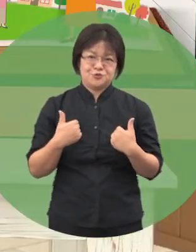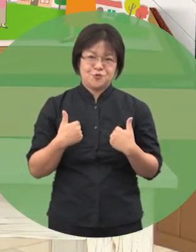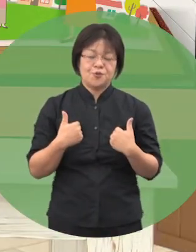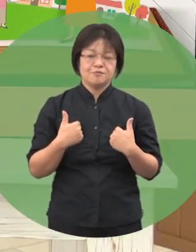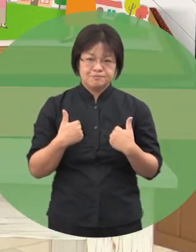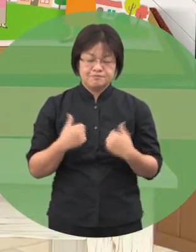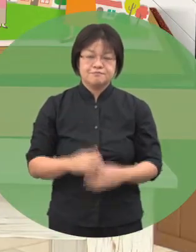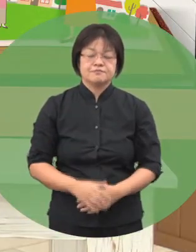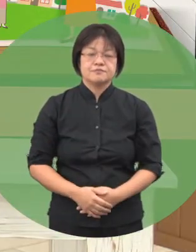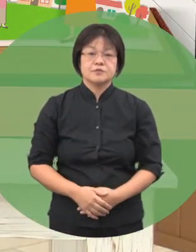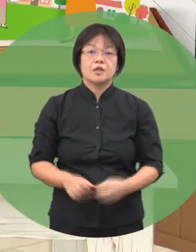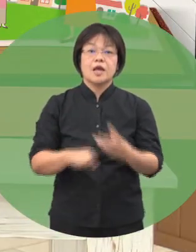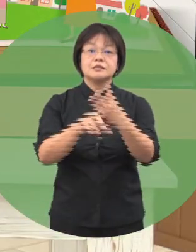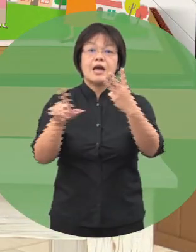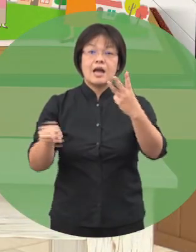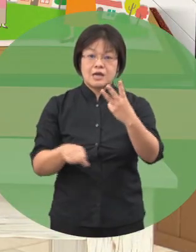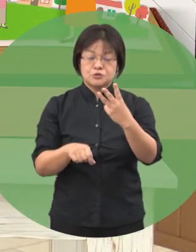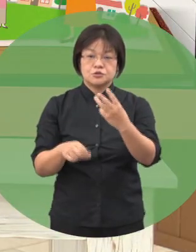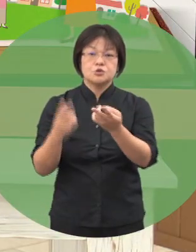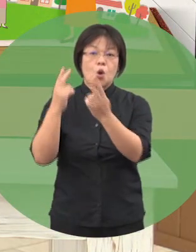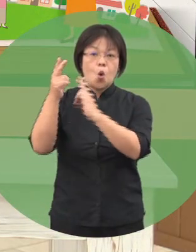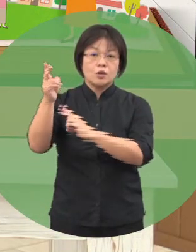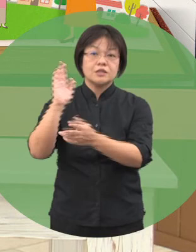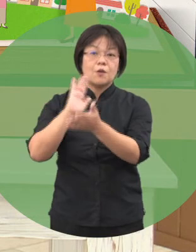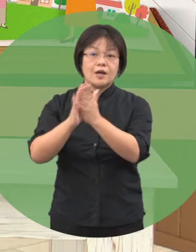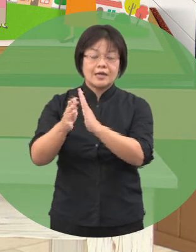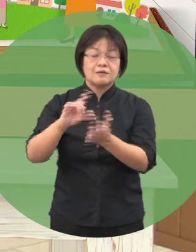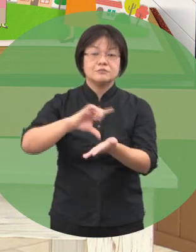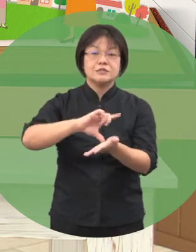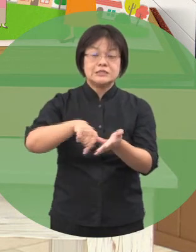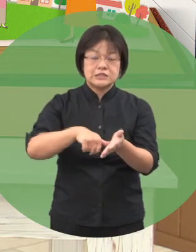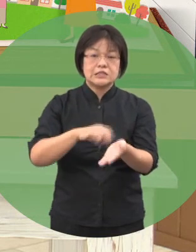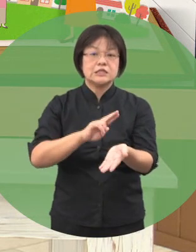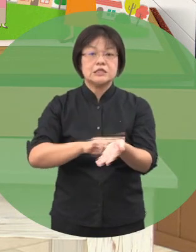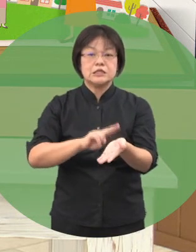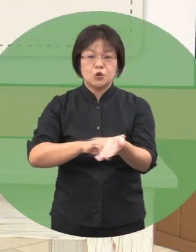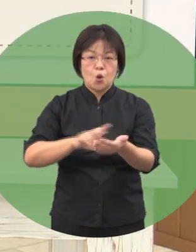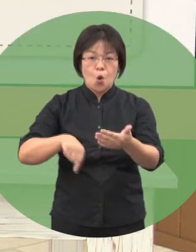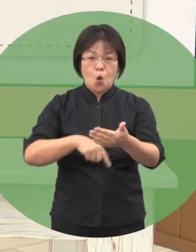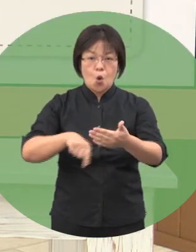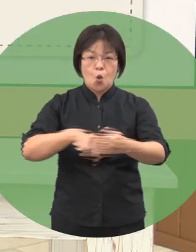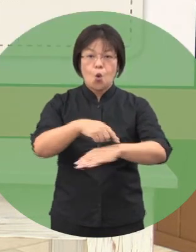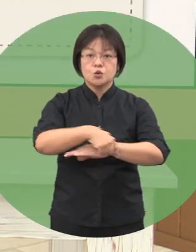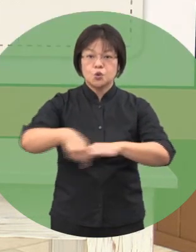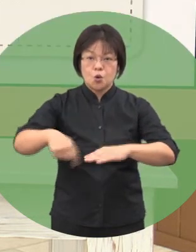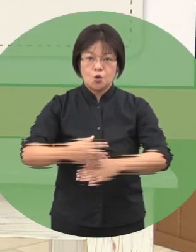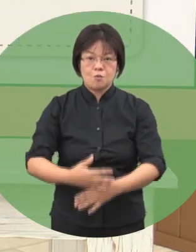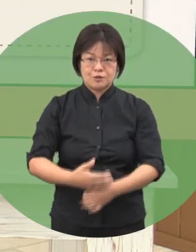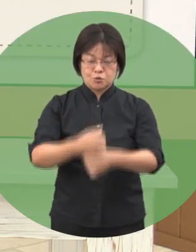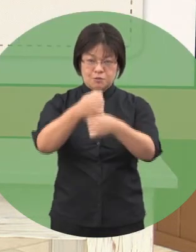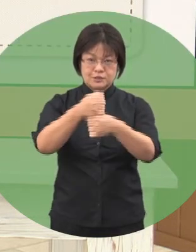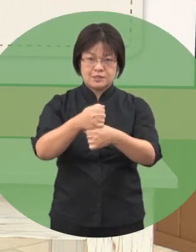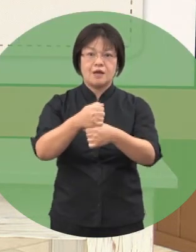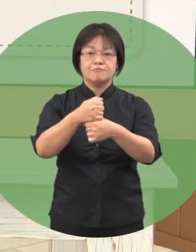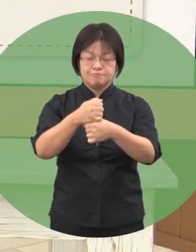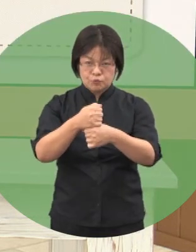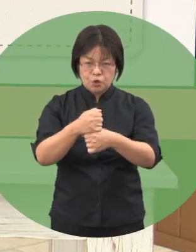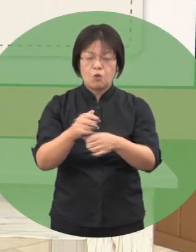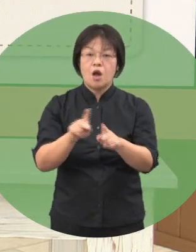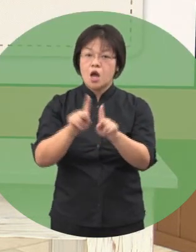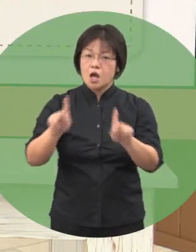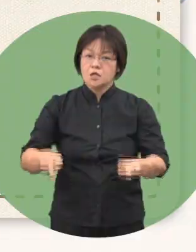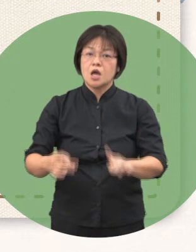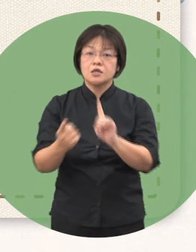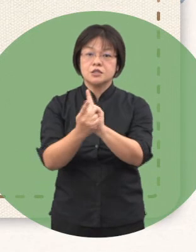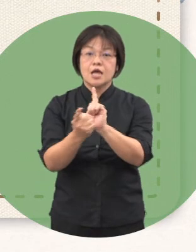では今年3月沖縄県地域医療構想をまとめました。これは先ほどの課題に対